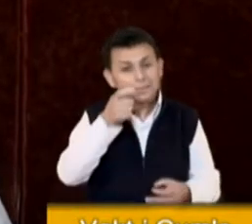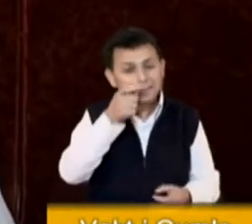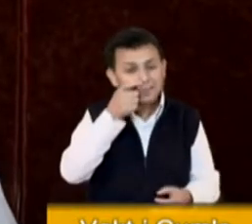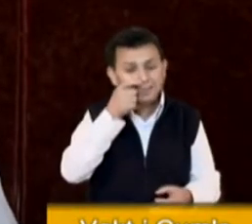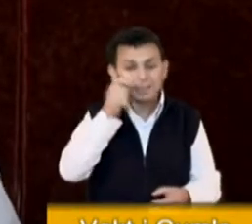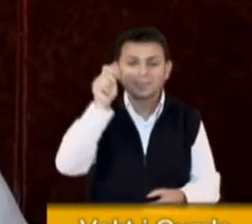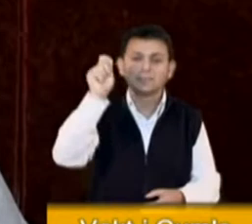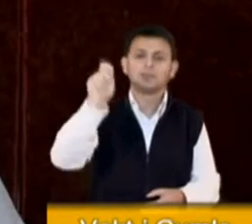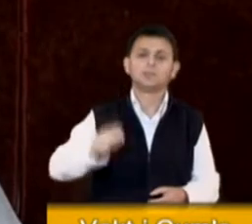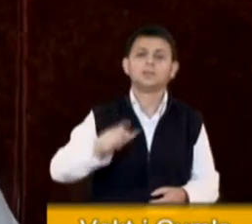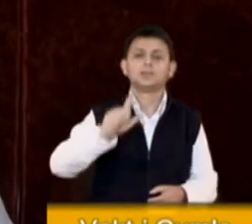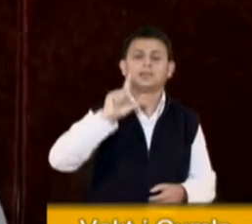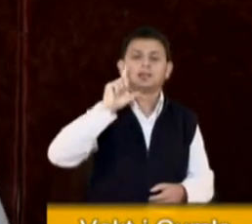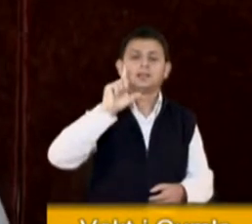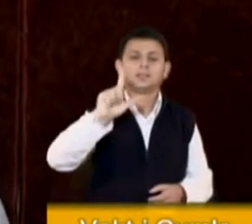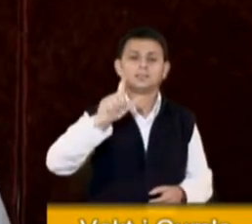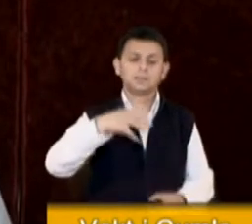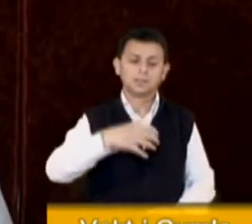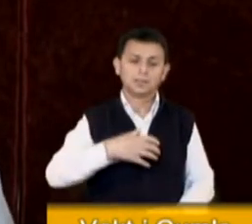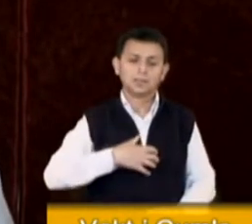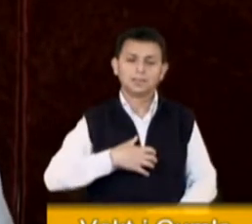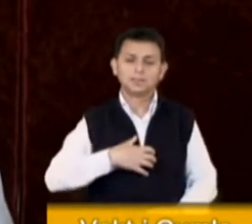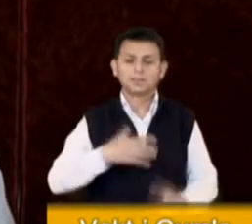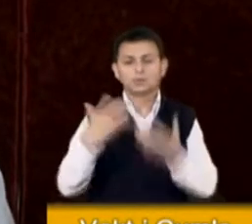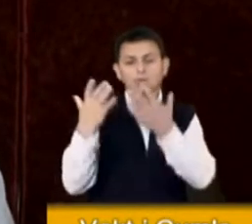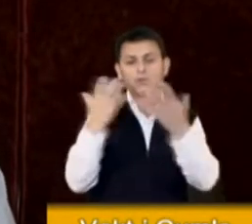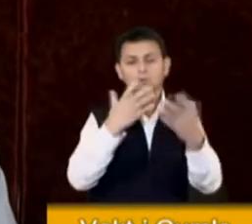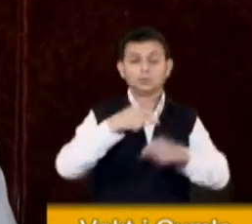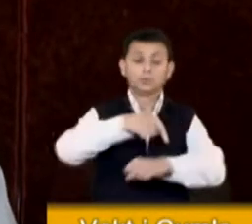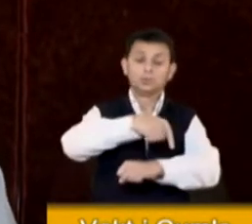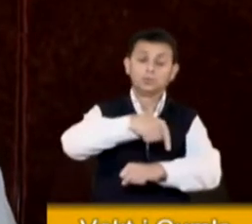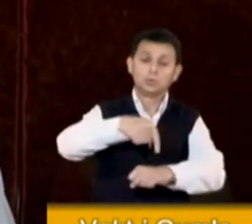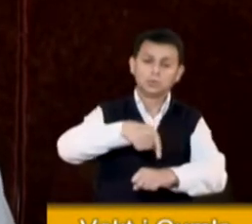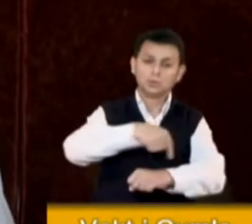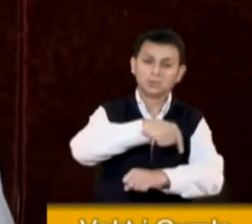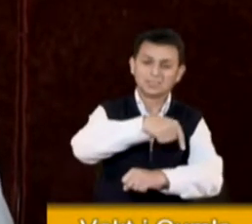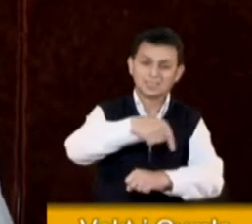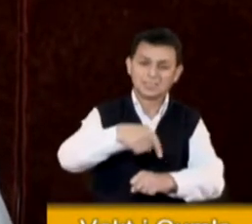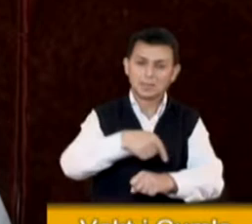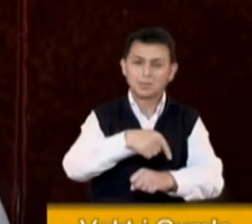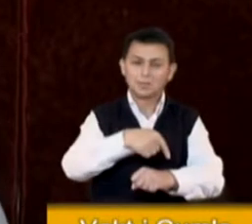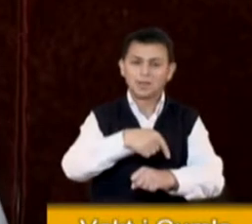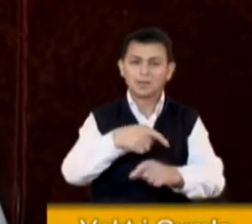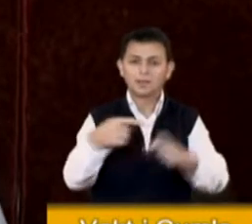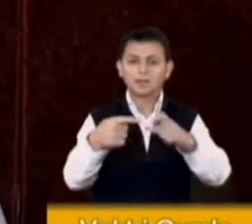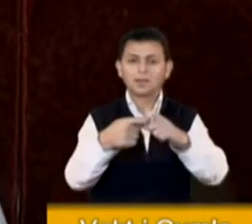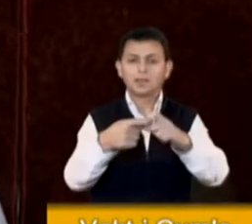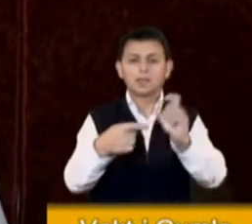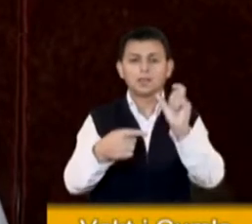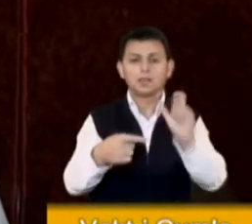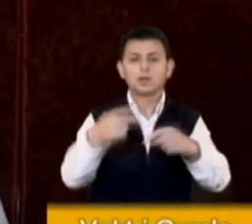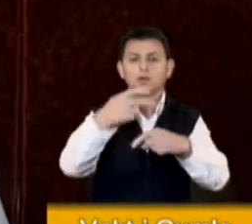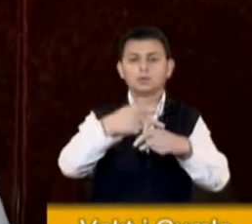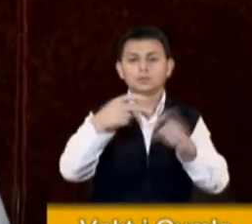için okuyorsa اَعُوذُ بِكَلِمَاتِ اللّٰهِ التَّامَّةِ مِنْ كُلِّ شَيْطَانٍ وَهَامَّةٍ وَمِنْ كُلِّ عَيْنٍ